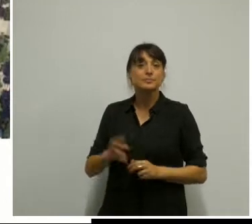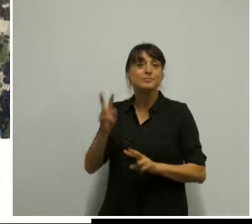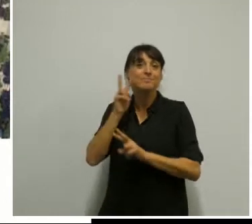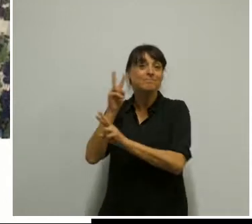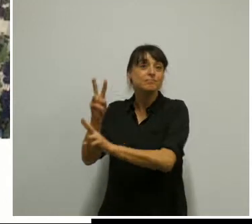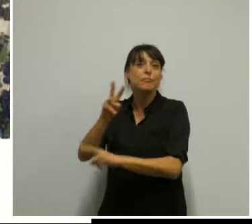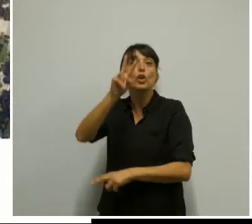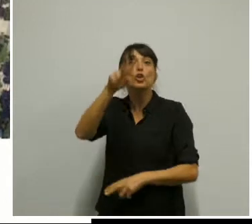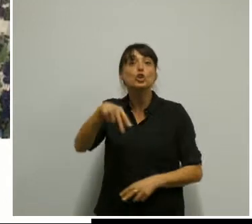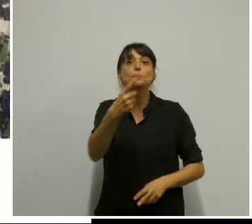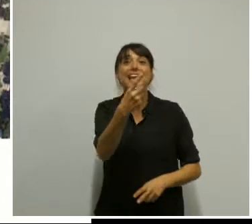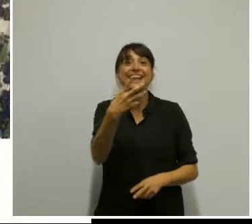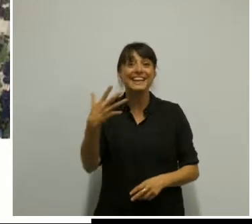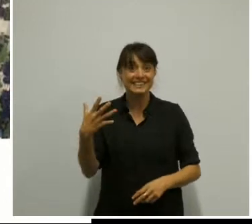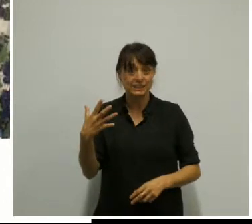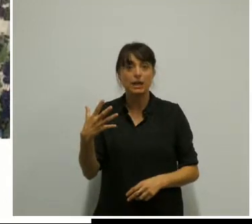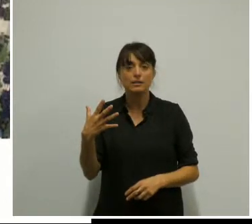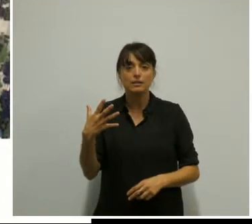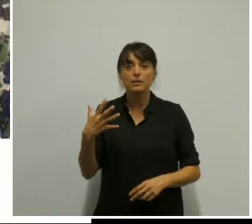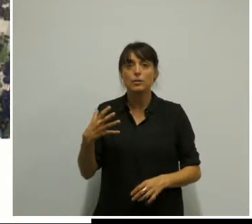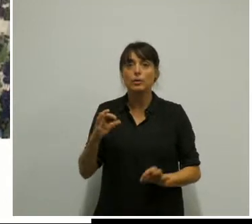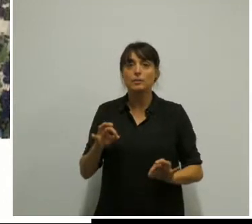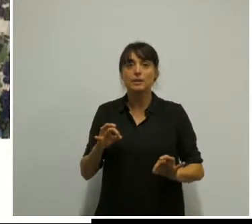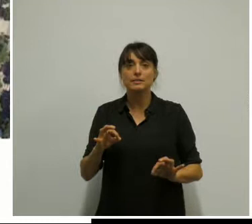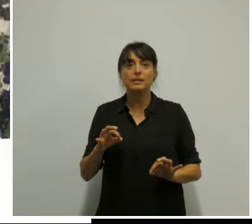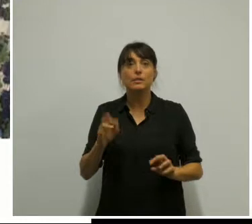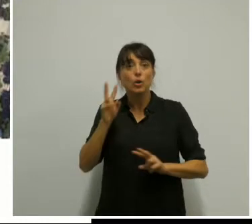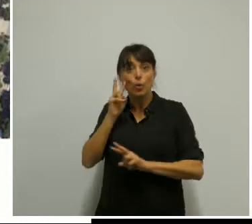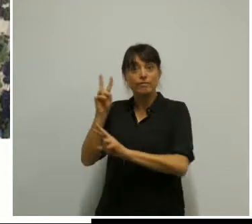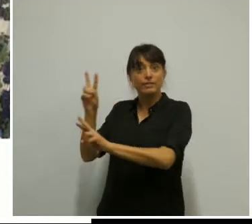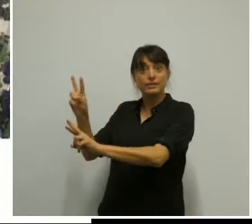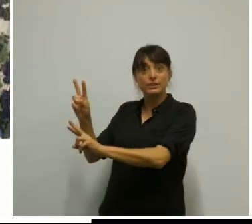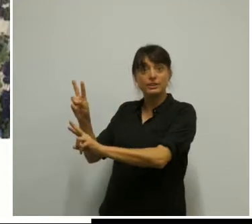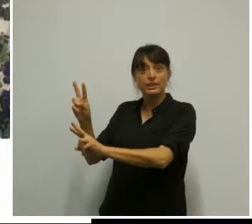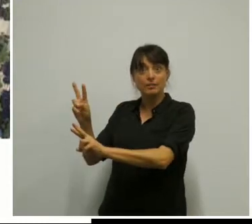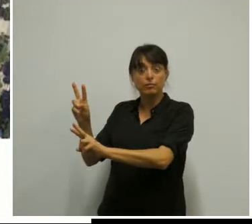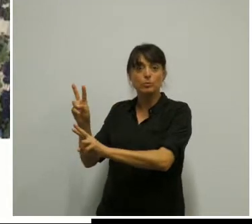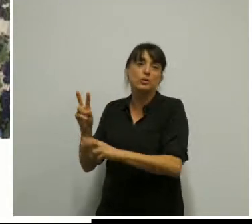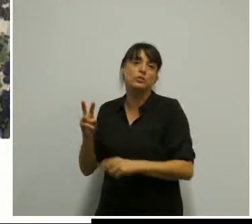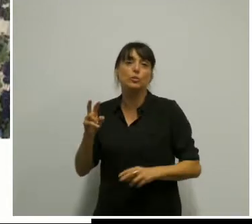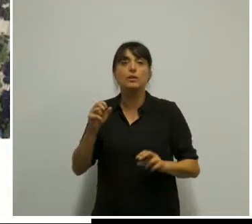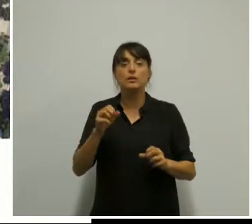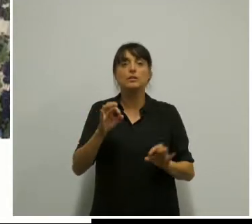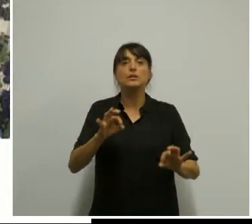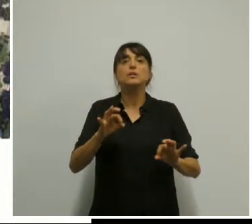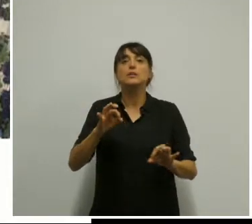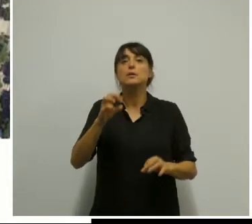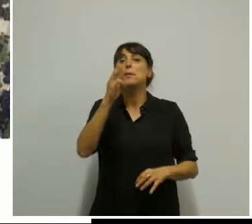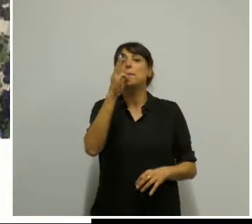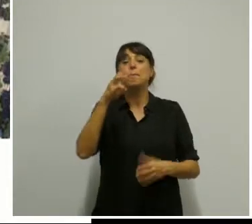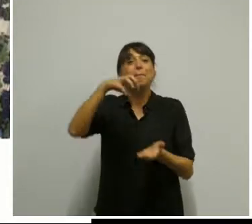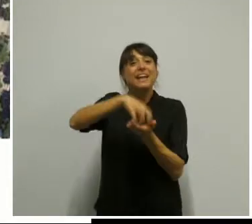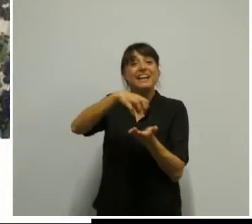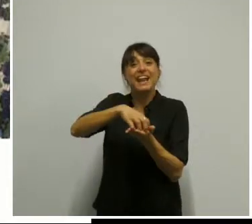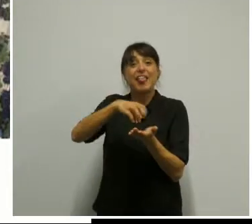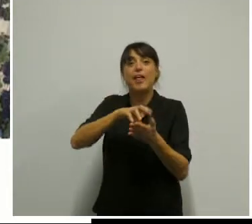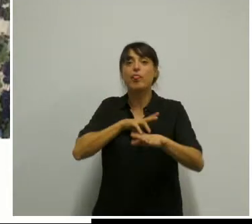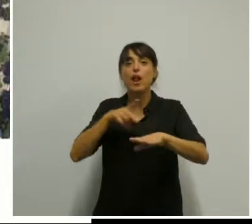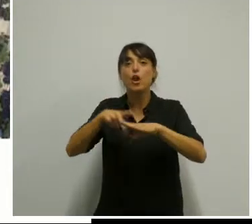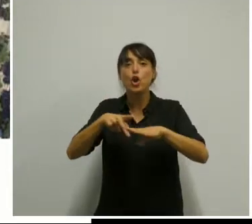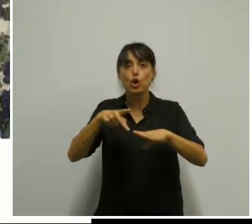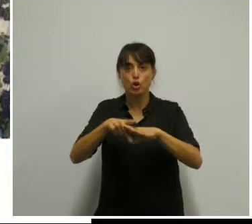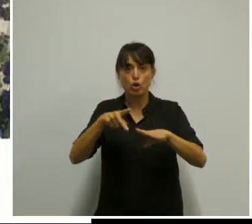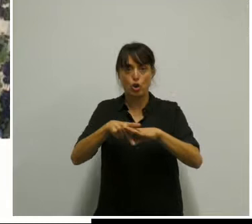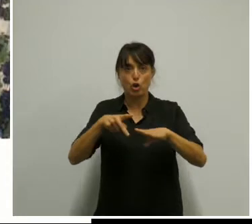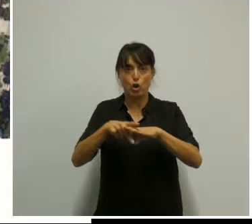una pineda i com en el costat ha desaparegut tota la pineda. I clar, era la nostra pineda, però també és la pineda del Clot. És un arbre, són